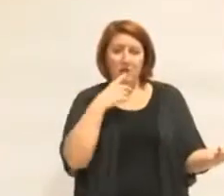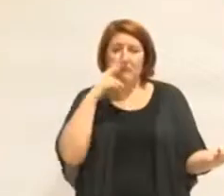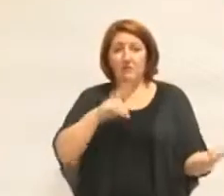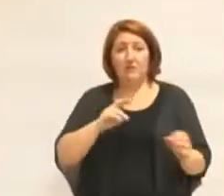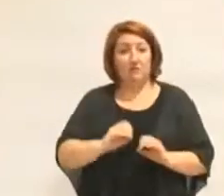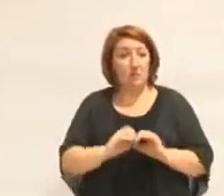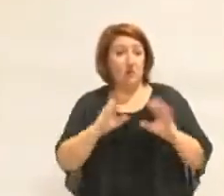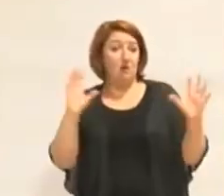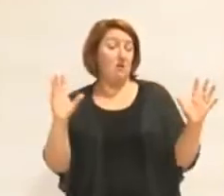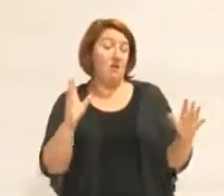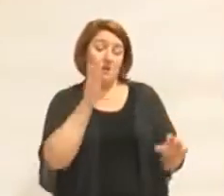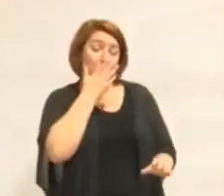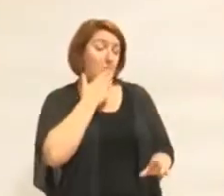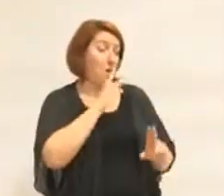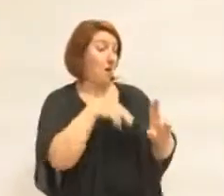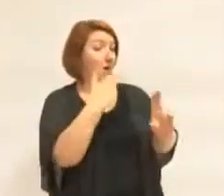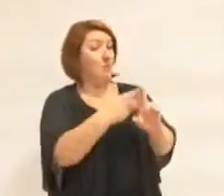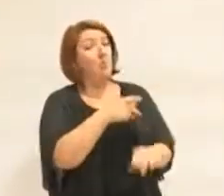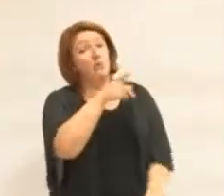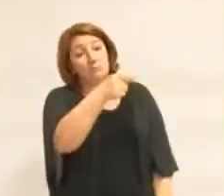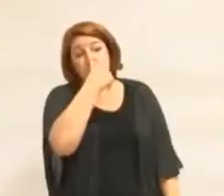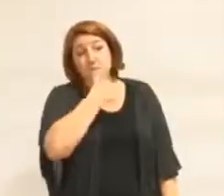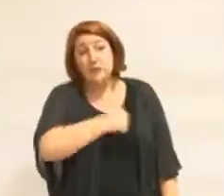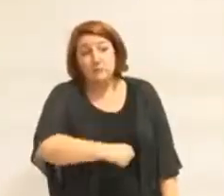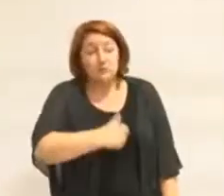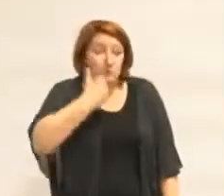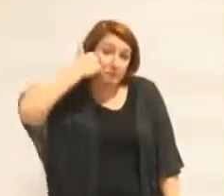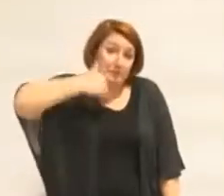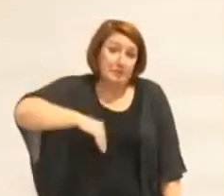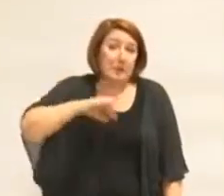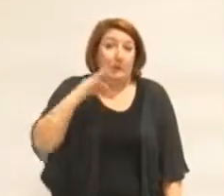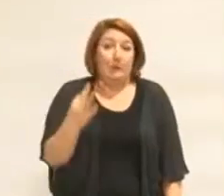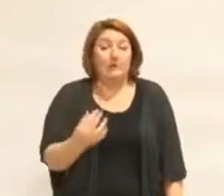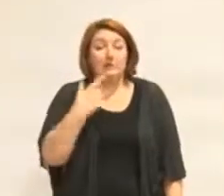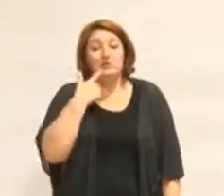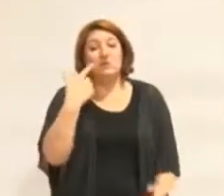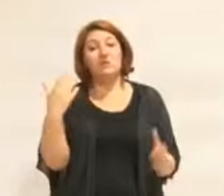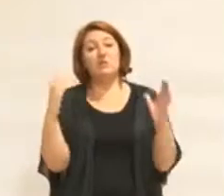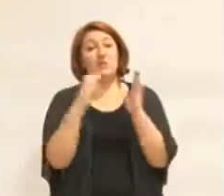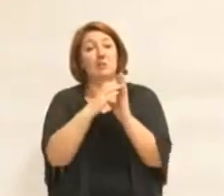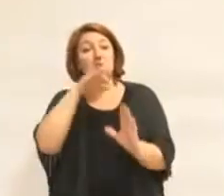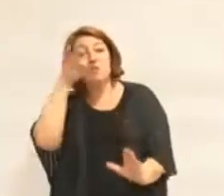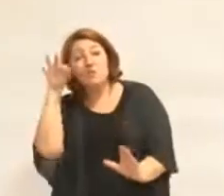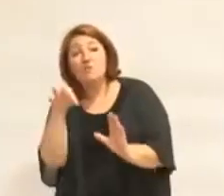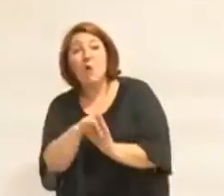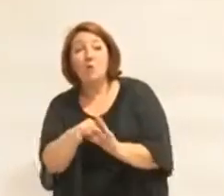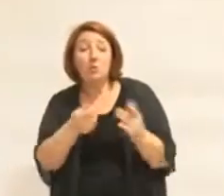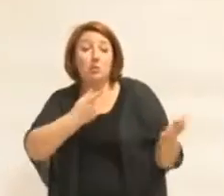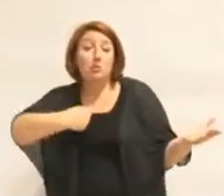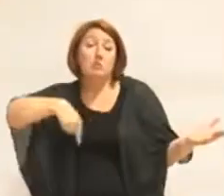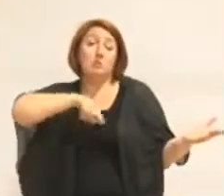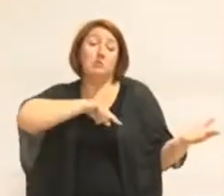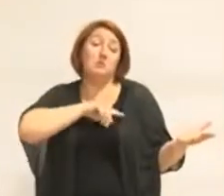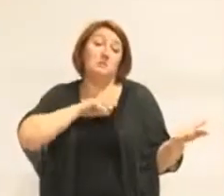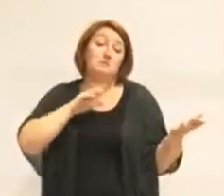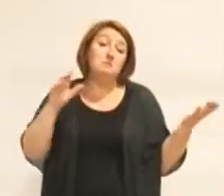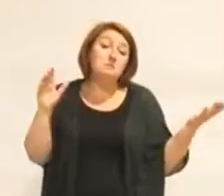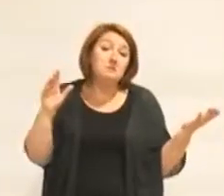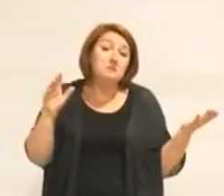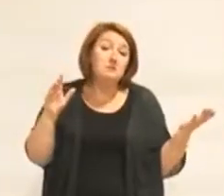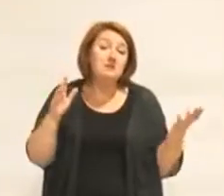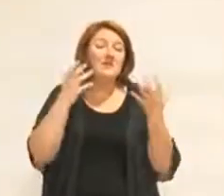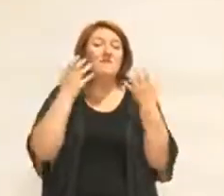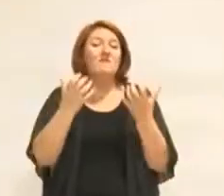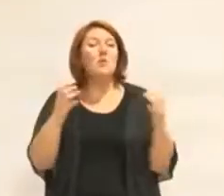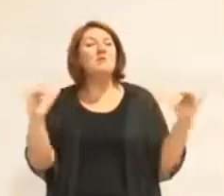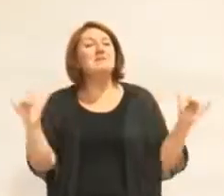en fait, et nous le savons. Est-ce que nous allons voter cette délibération ? Si on voulait s'amuser,